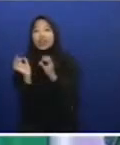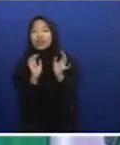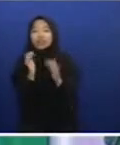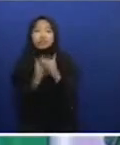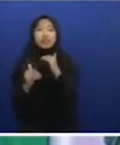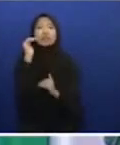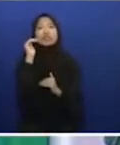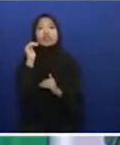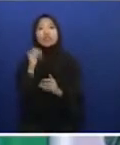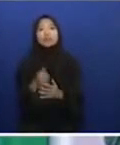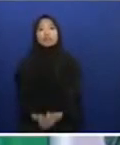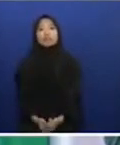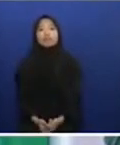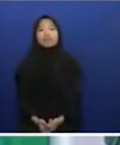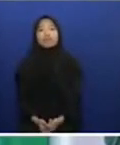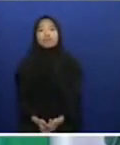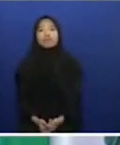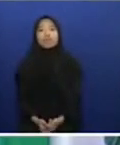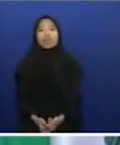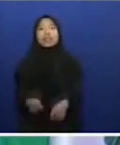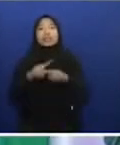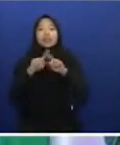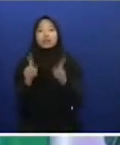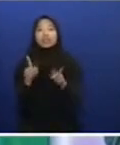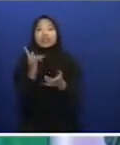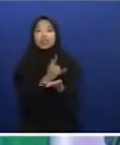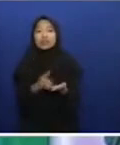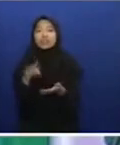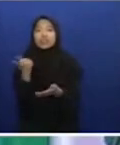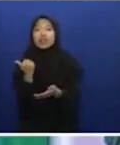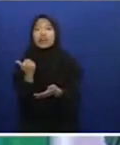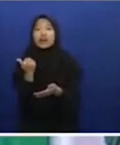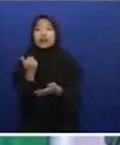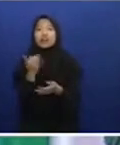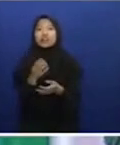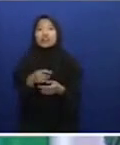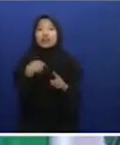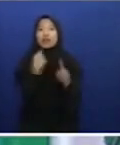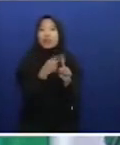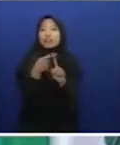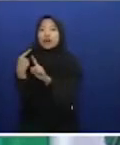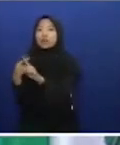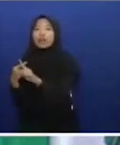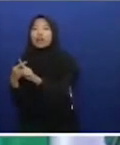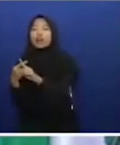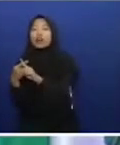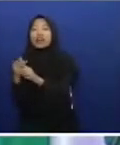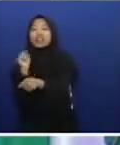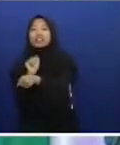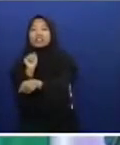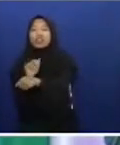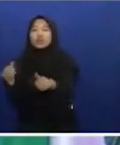Dan itu ilmunya ada di organisasi. Tapi saya minta kepada adik-adik, kuliah harus IP-nya